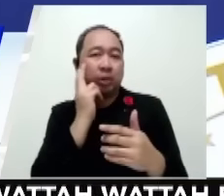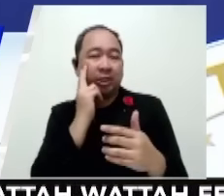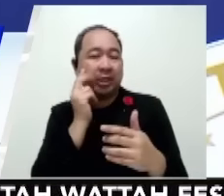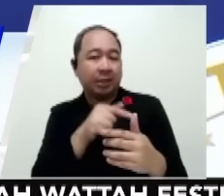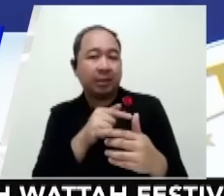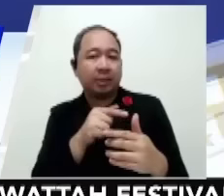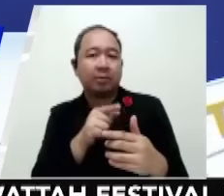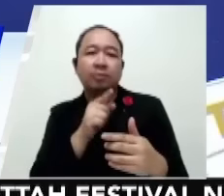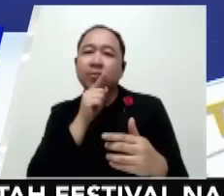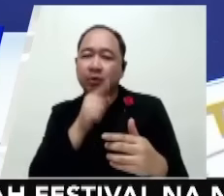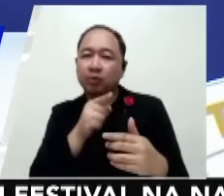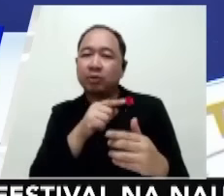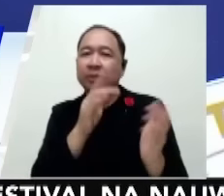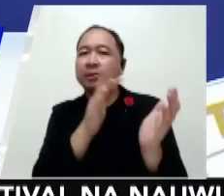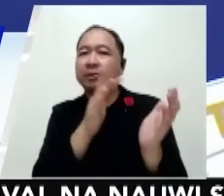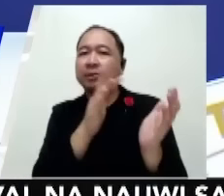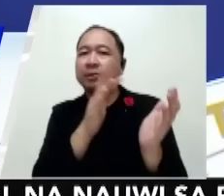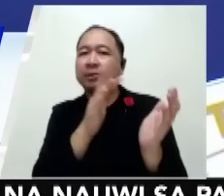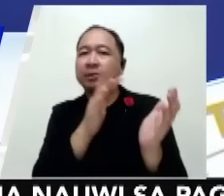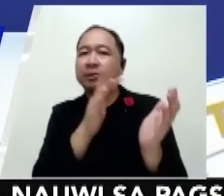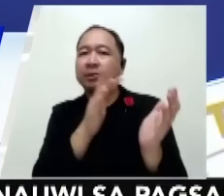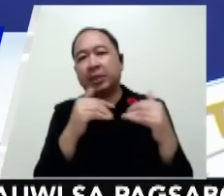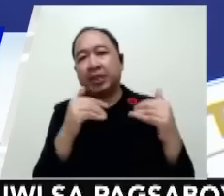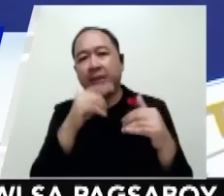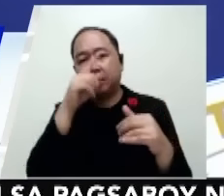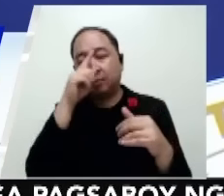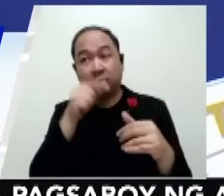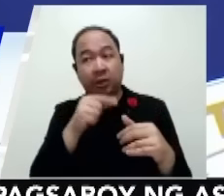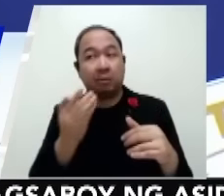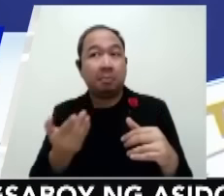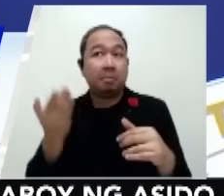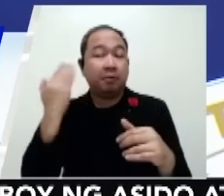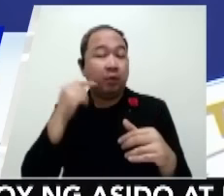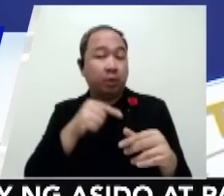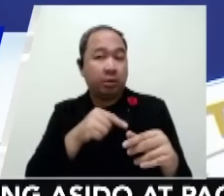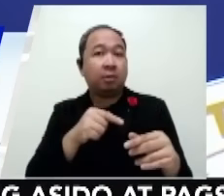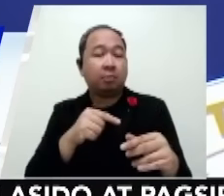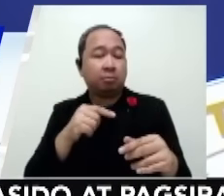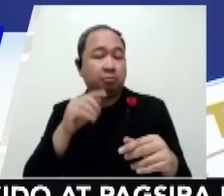ikakapitalize yung hearing na yan. Siya ang presidente noon, ako ang chief PNP. I was his